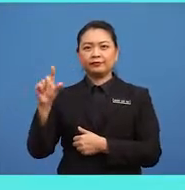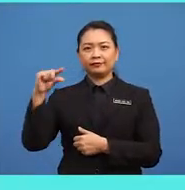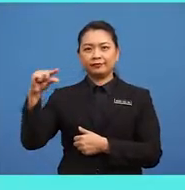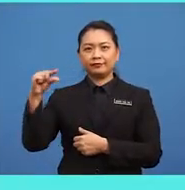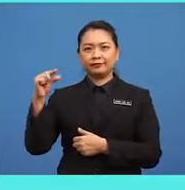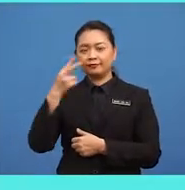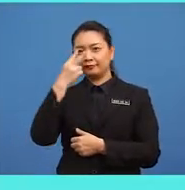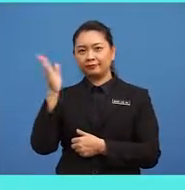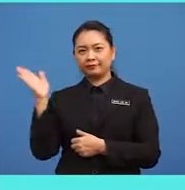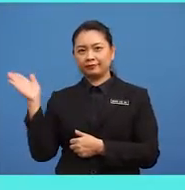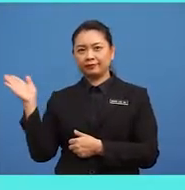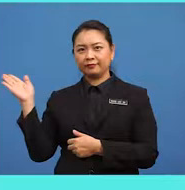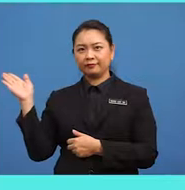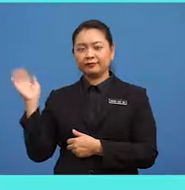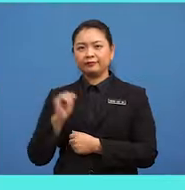glikolisis.